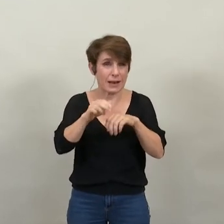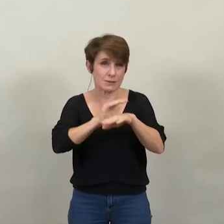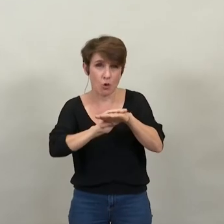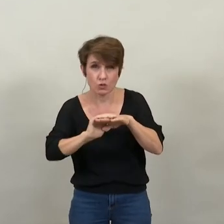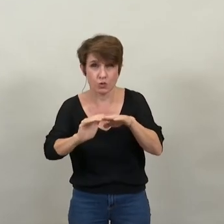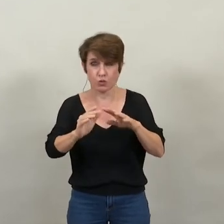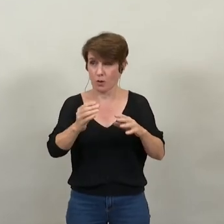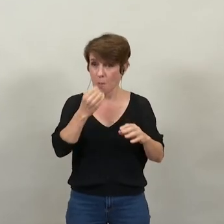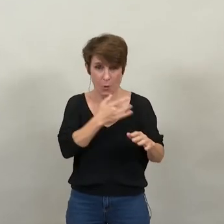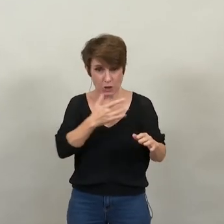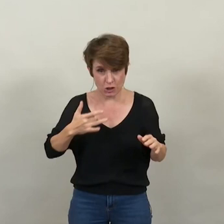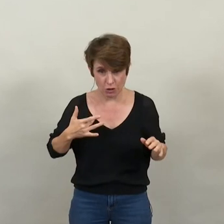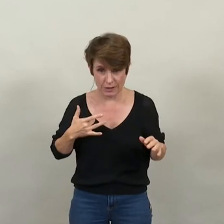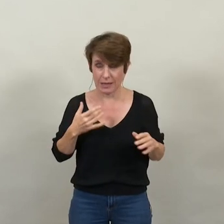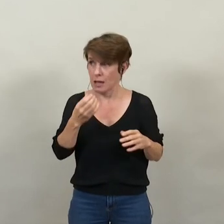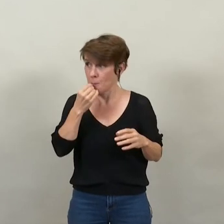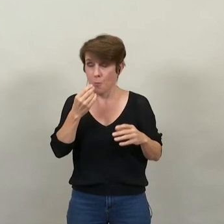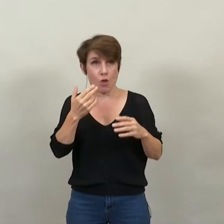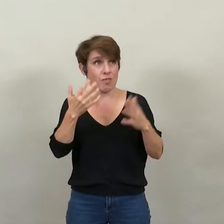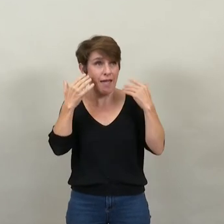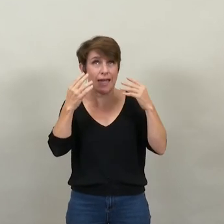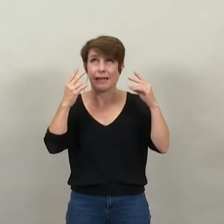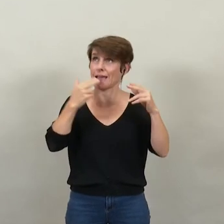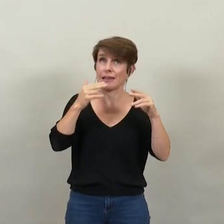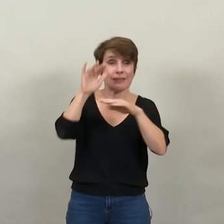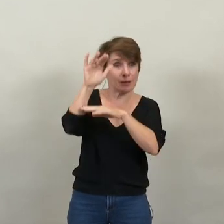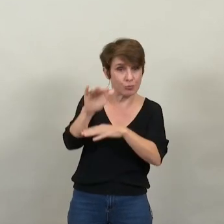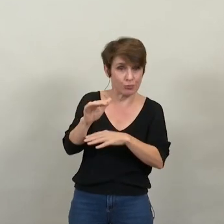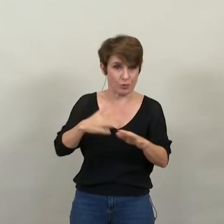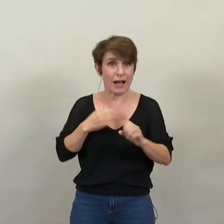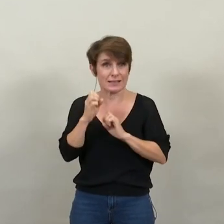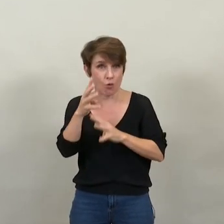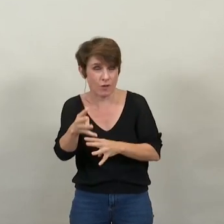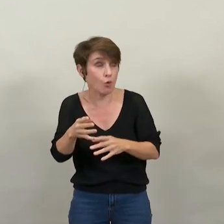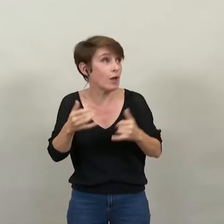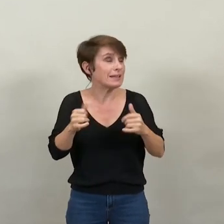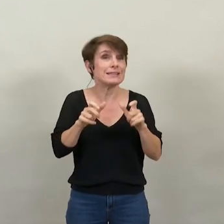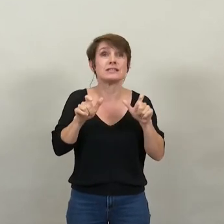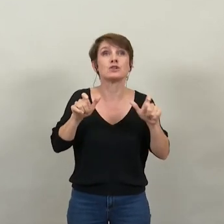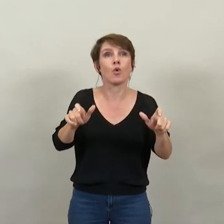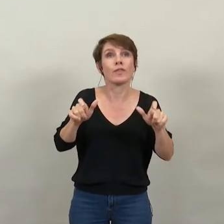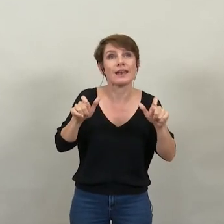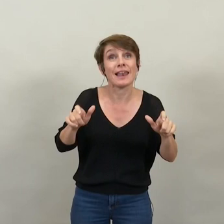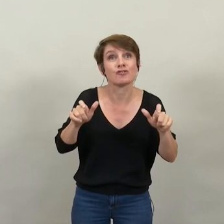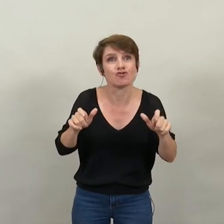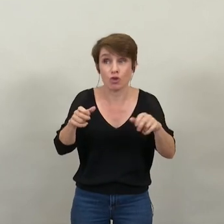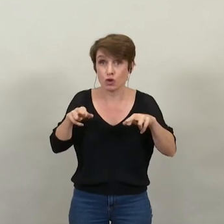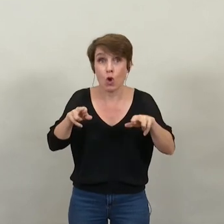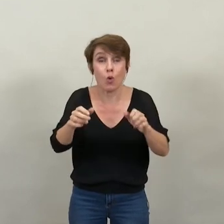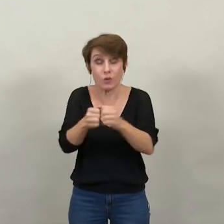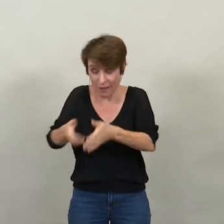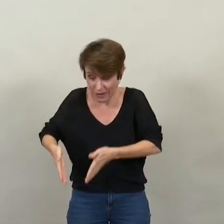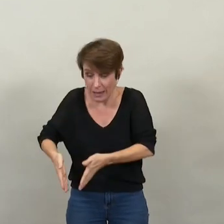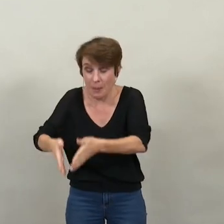bon pour la santé qui est bon pour la qualité de l'air on a de la chance d'habiter sur une métropole où il existe des pistes cyclables qui nous permettent de